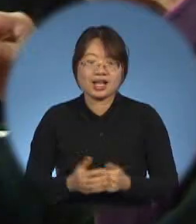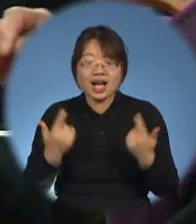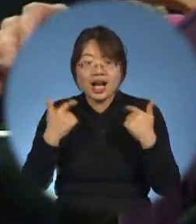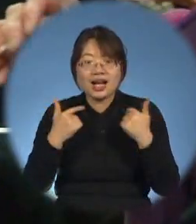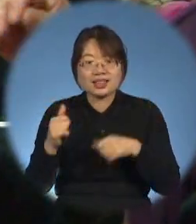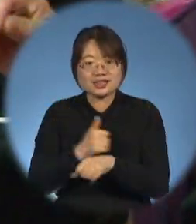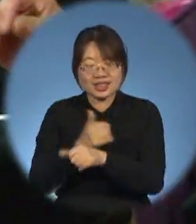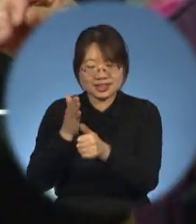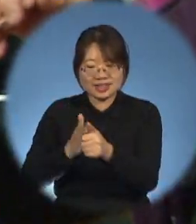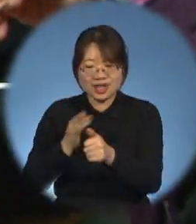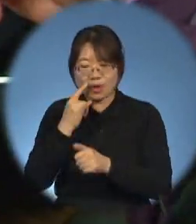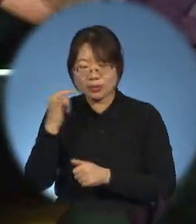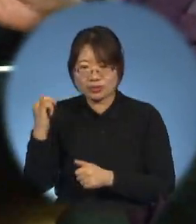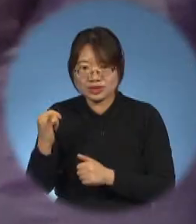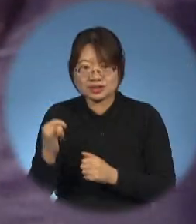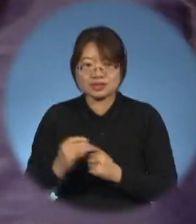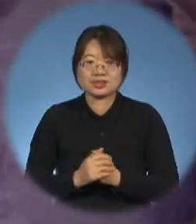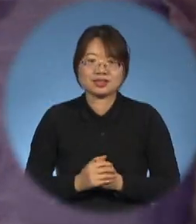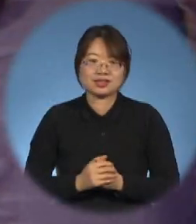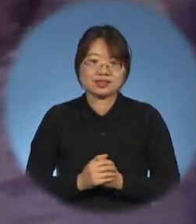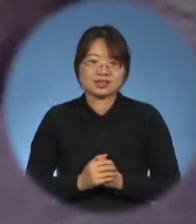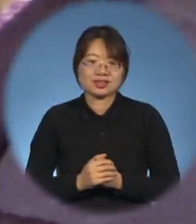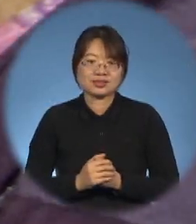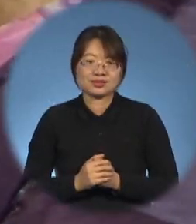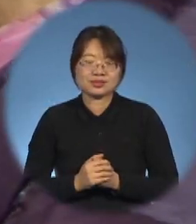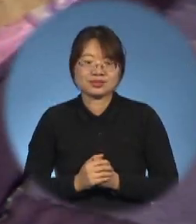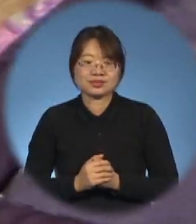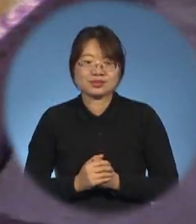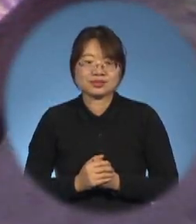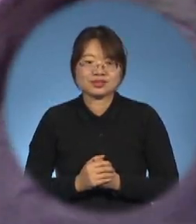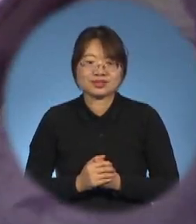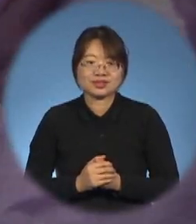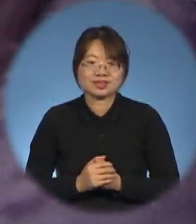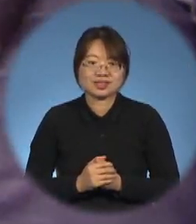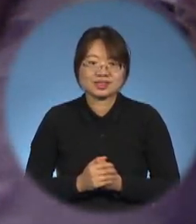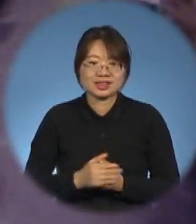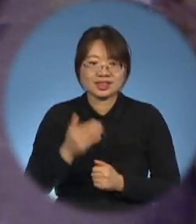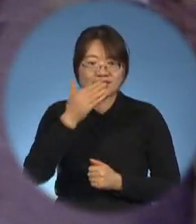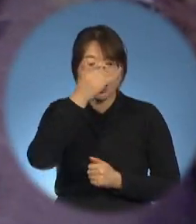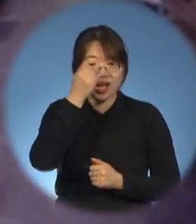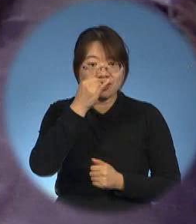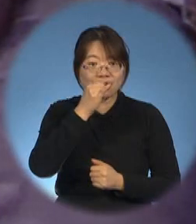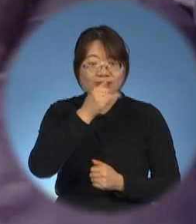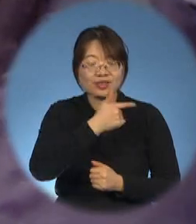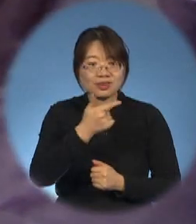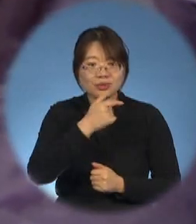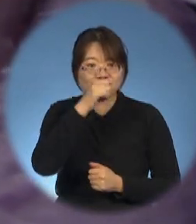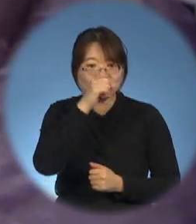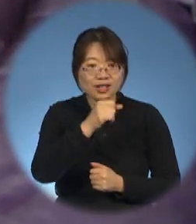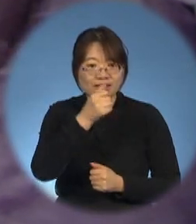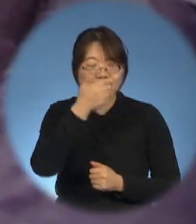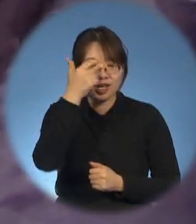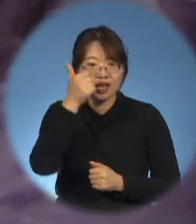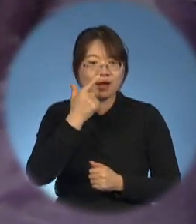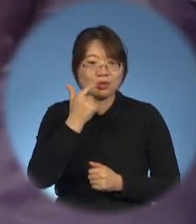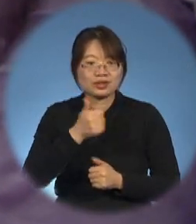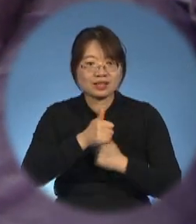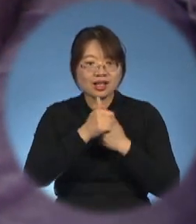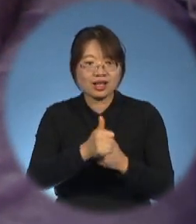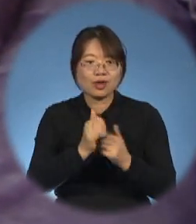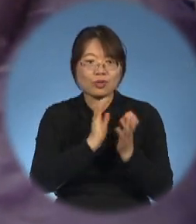상단이 세우니 뭐야 뭐 라는 얼마 얼마나 토양 학교와 무지 떨어 가지고 퍼 구경하고 그러다